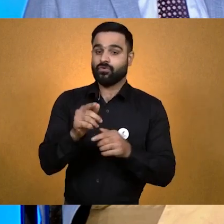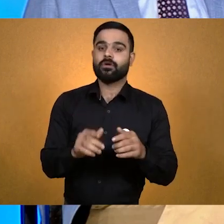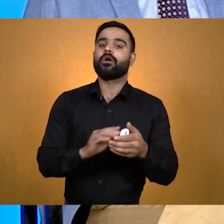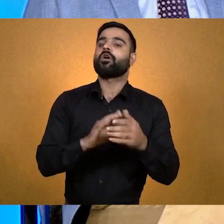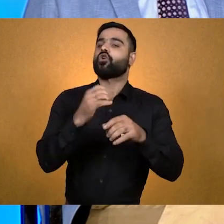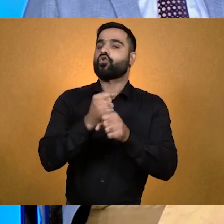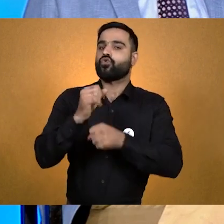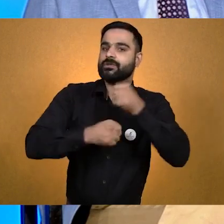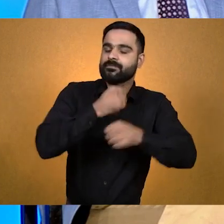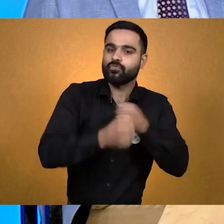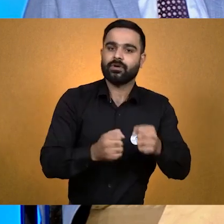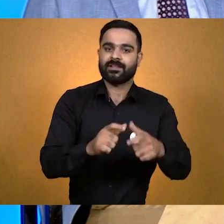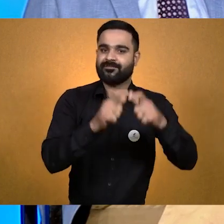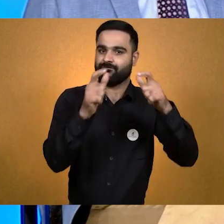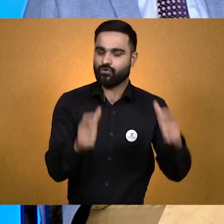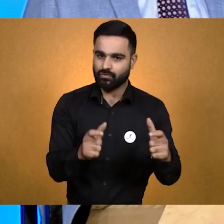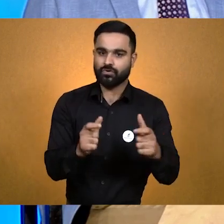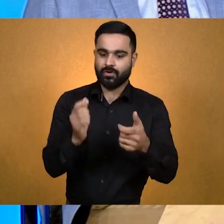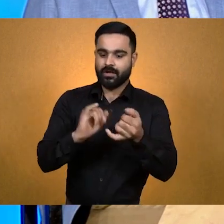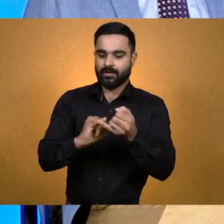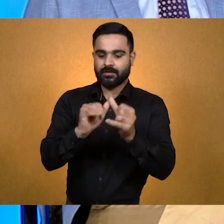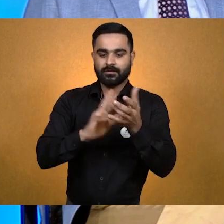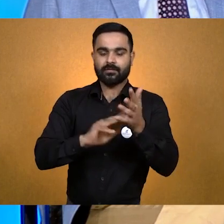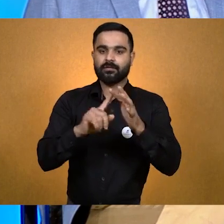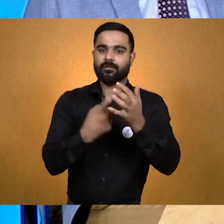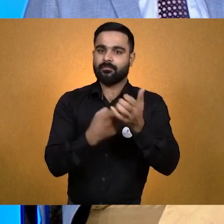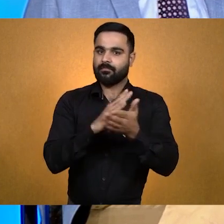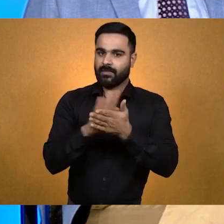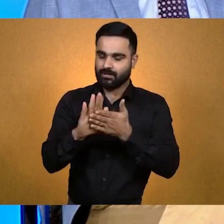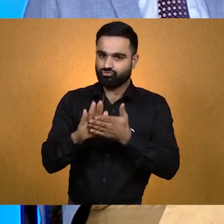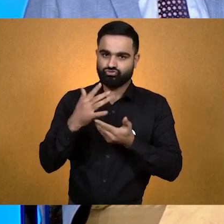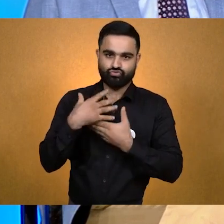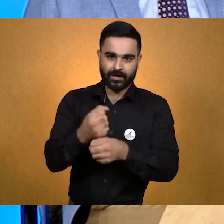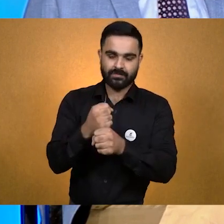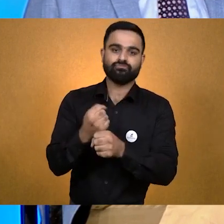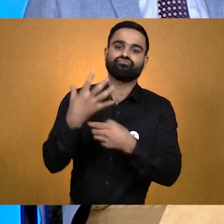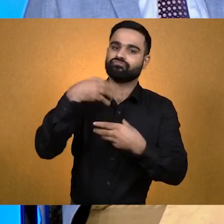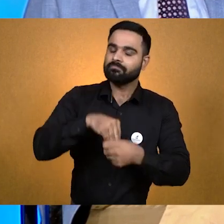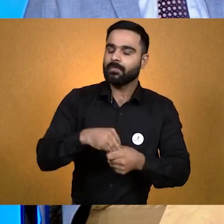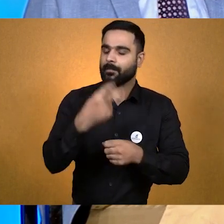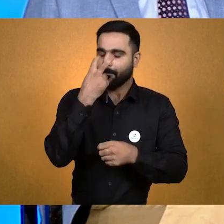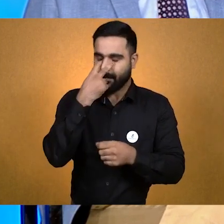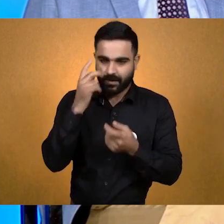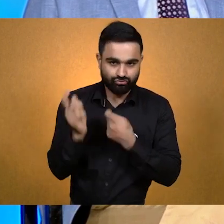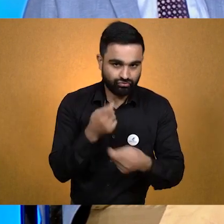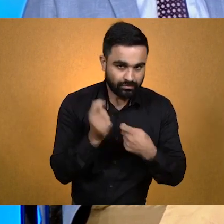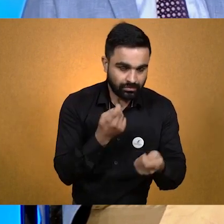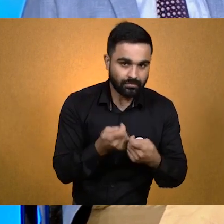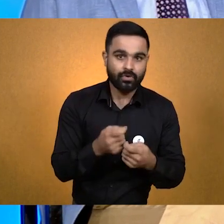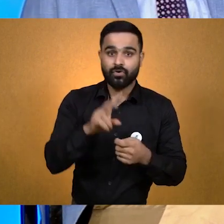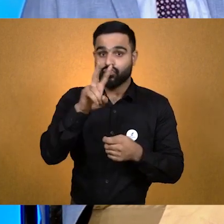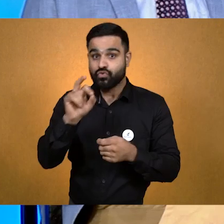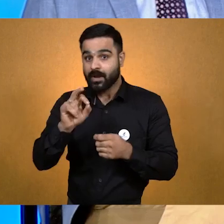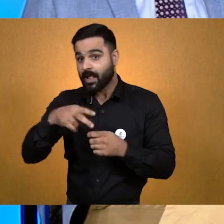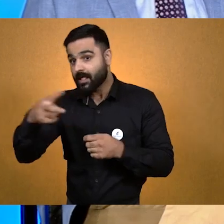Foundation और समर्थनम ट्रस्ट के साथ अपनी साझेदारी के माध्यम से Hyundai ब्लाइंड क्रिकेट और 20 से भी